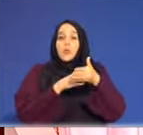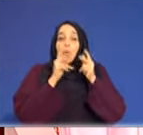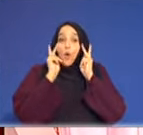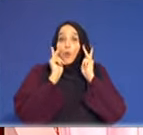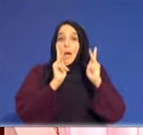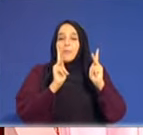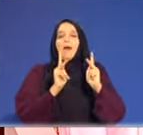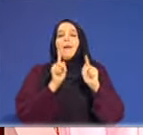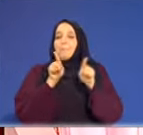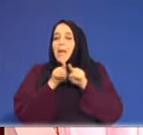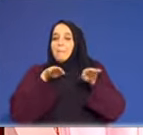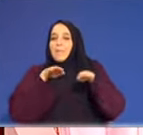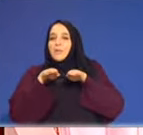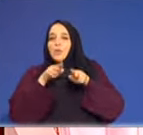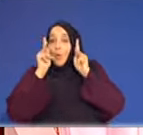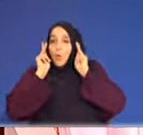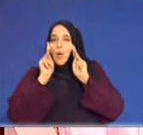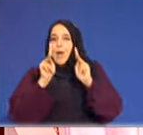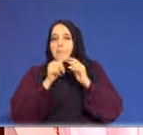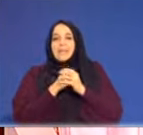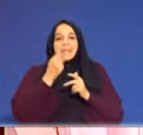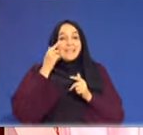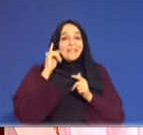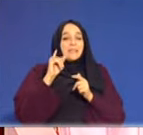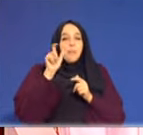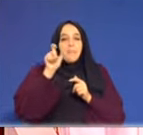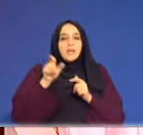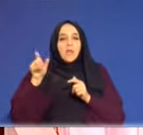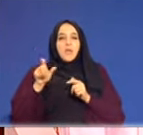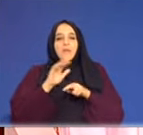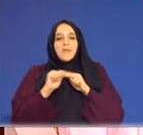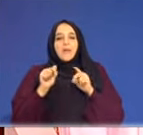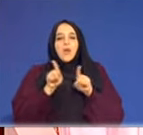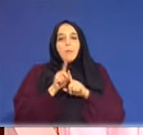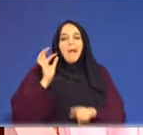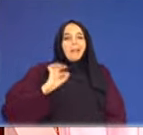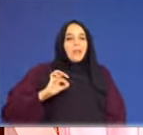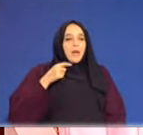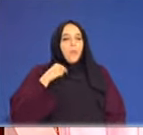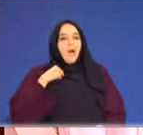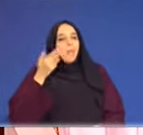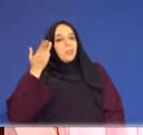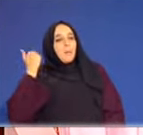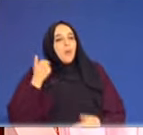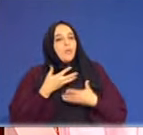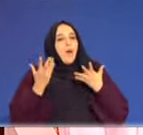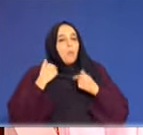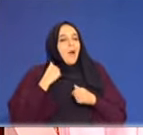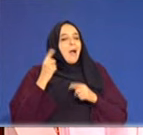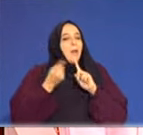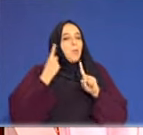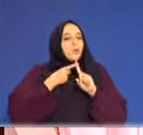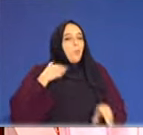كلما دمر وخرب وعطل مسيرة الصلح. ولكن من القواعد